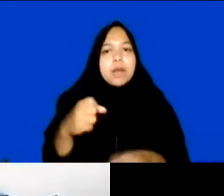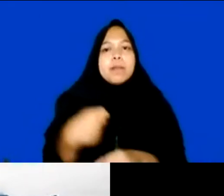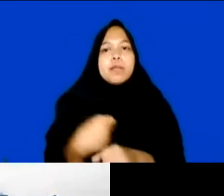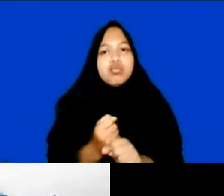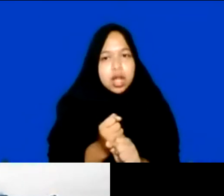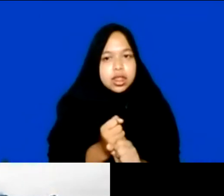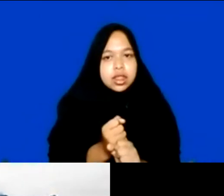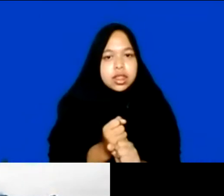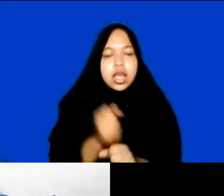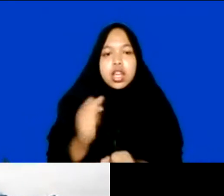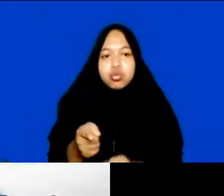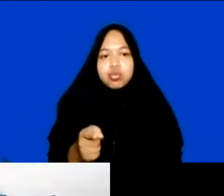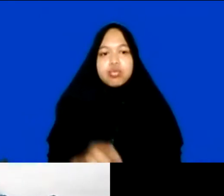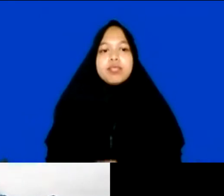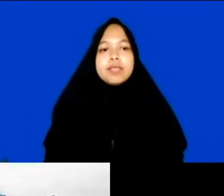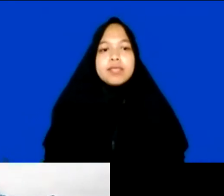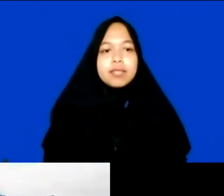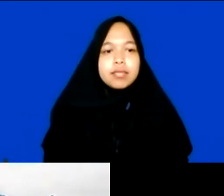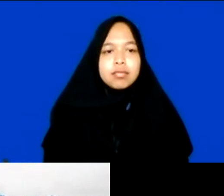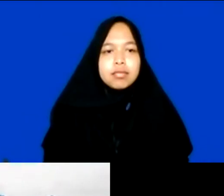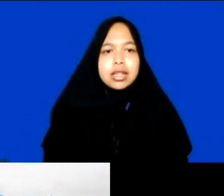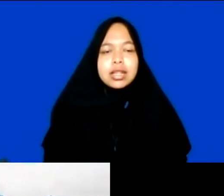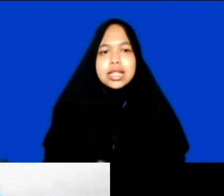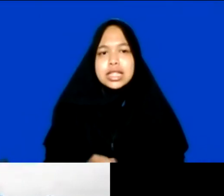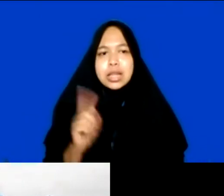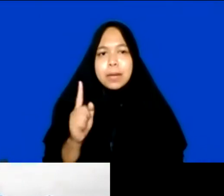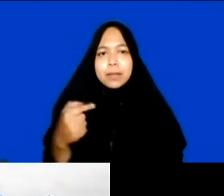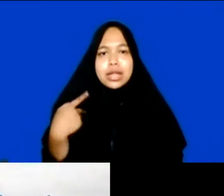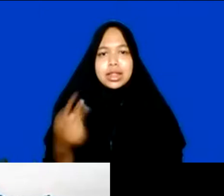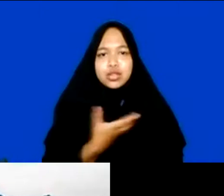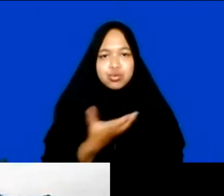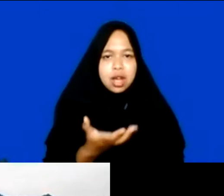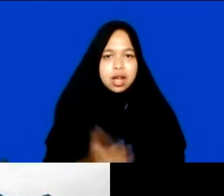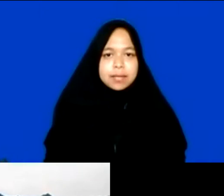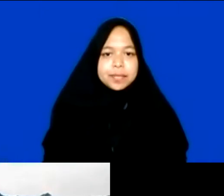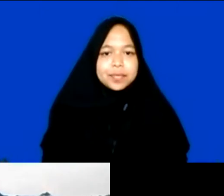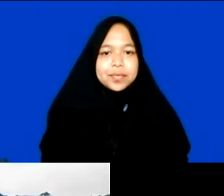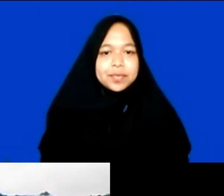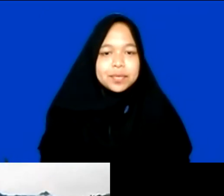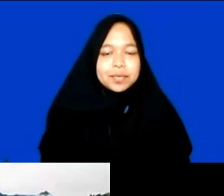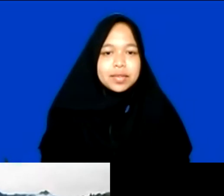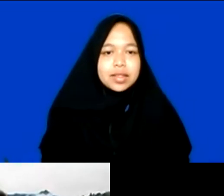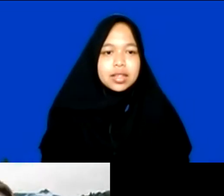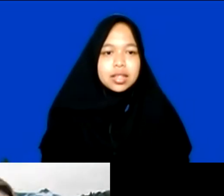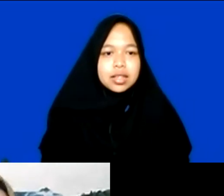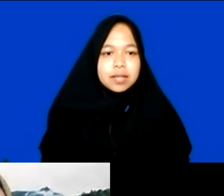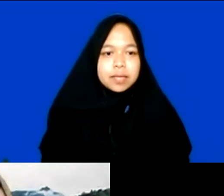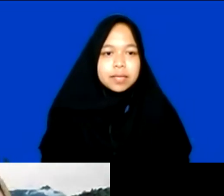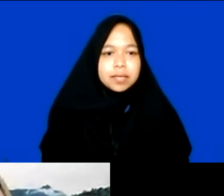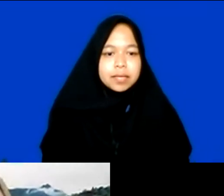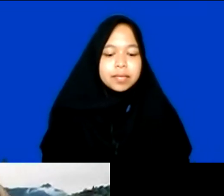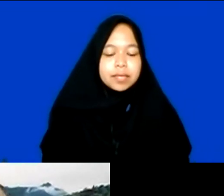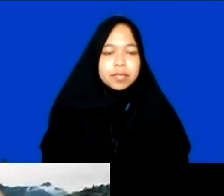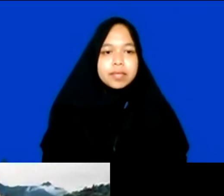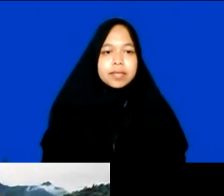kalau karena basicnya kita suka, mau keadaannya gimana pun kita kan tetap terus bekerja gitu loh. Kita terus ngerjain dia, kita gitu